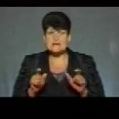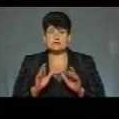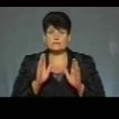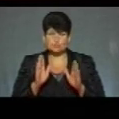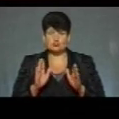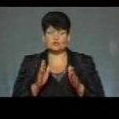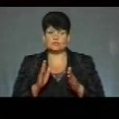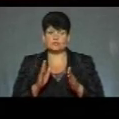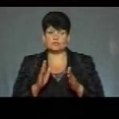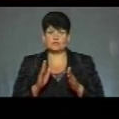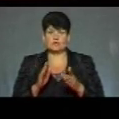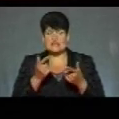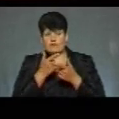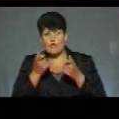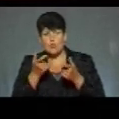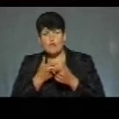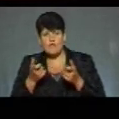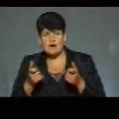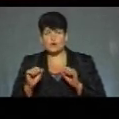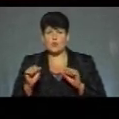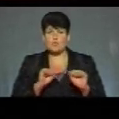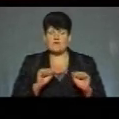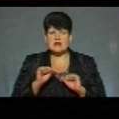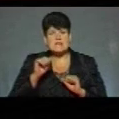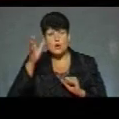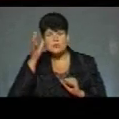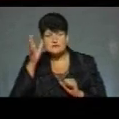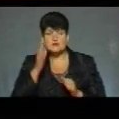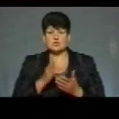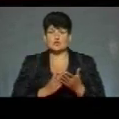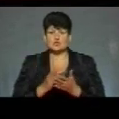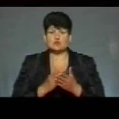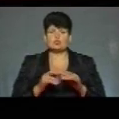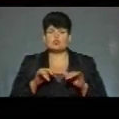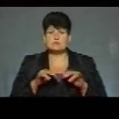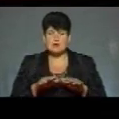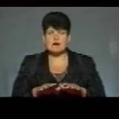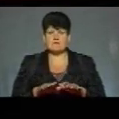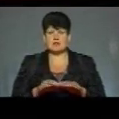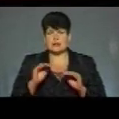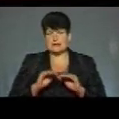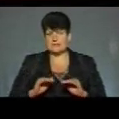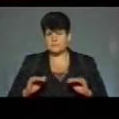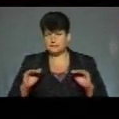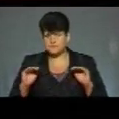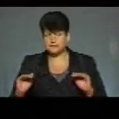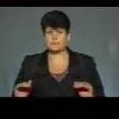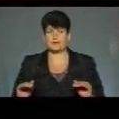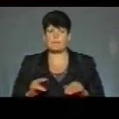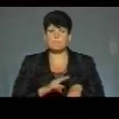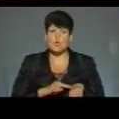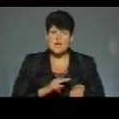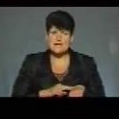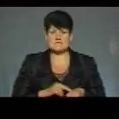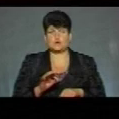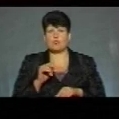будуть інформувати управління освіти, службу у справах неповнолітніх та дітей, поліцію про